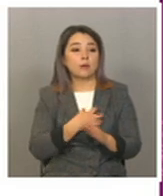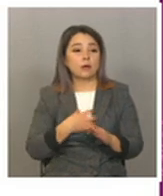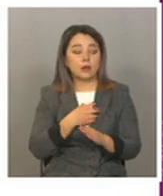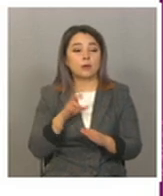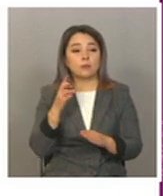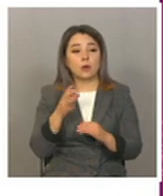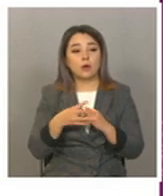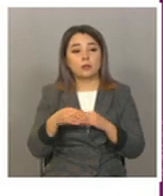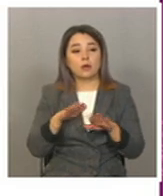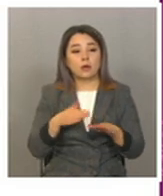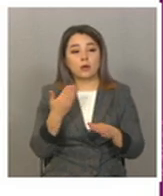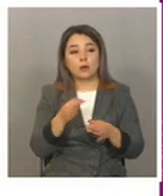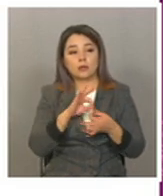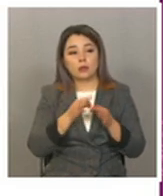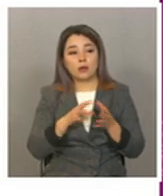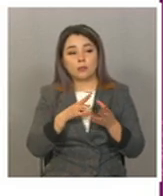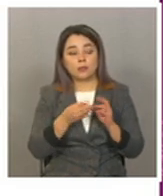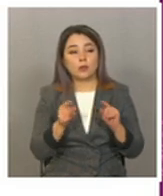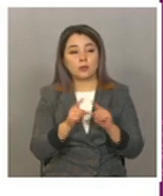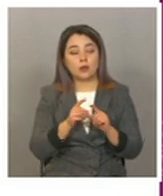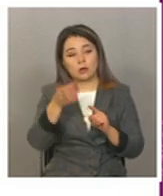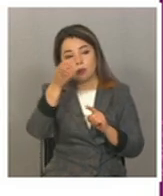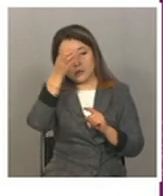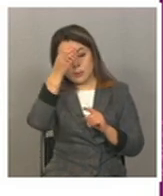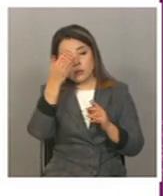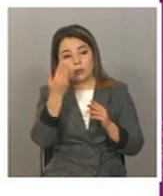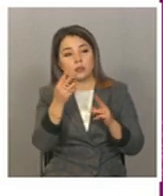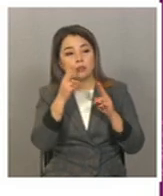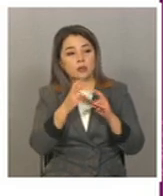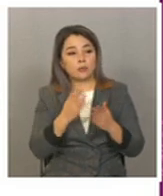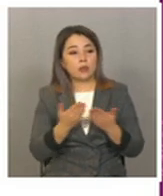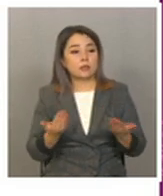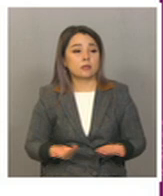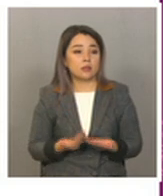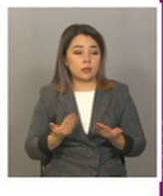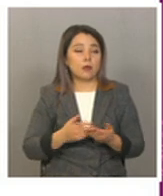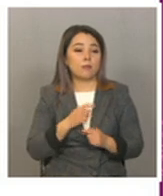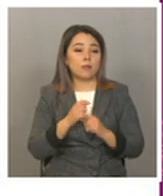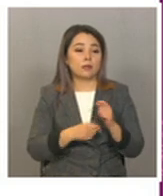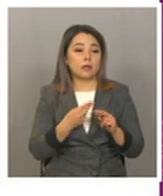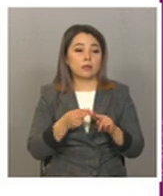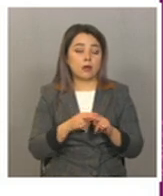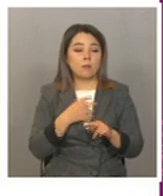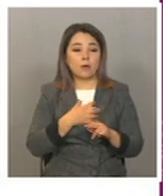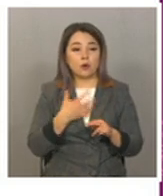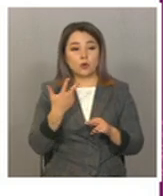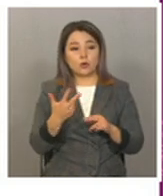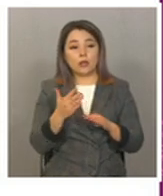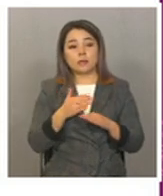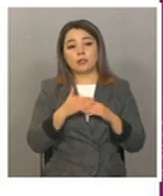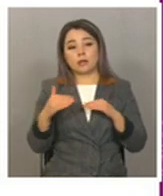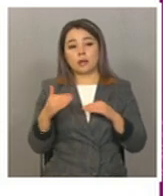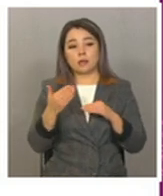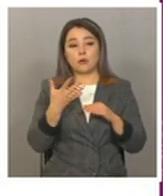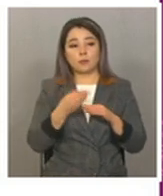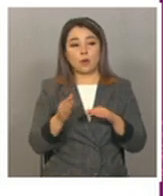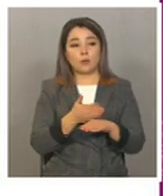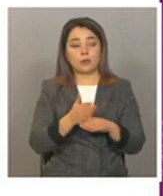биоалуан түрлілік туралы ғылымды зерттейді. Тірі материя маңызды үш деңгейге бөлінеді. Ағзадан